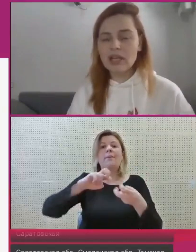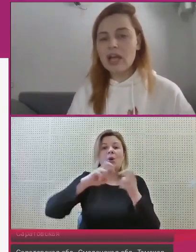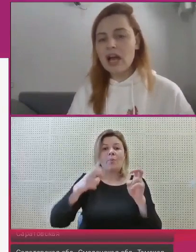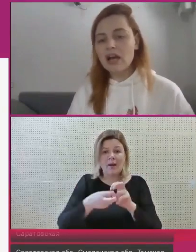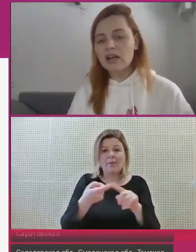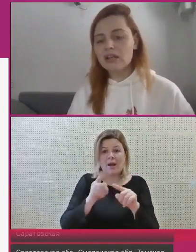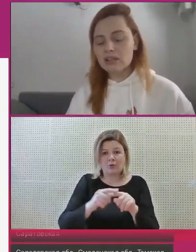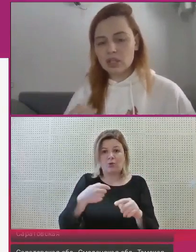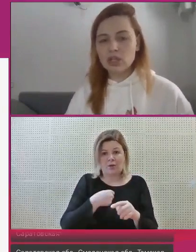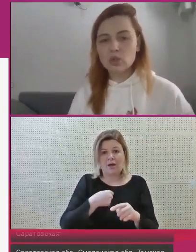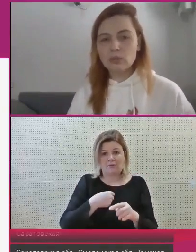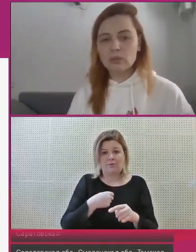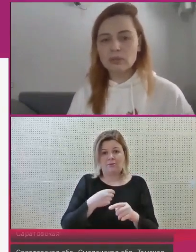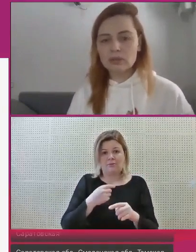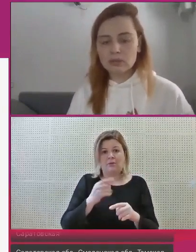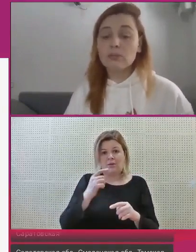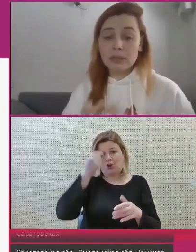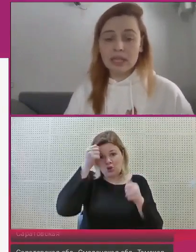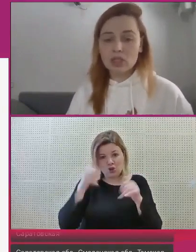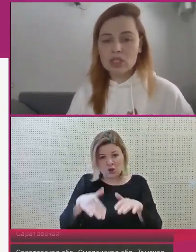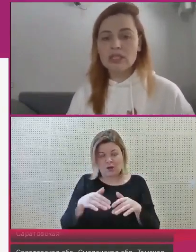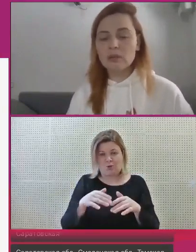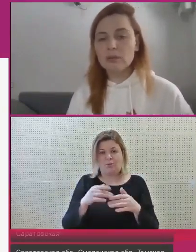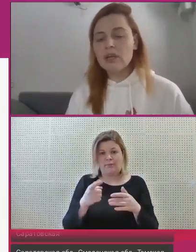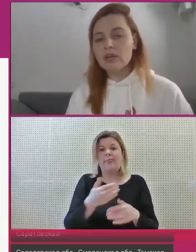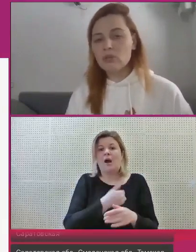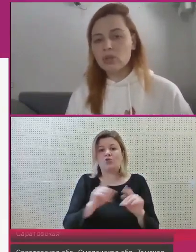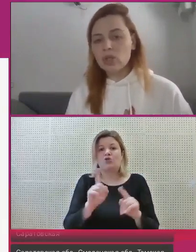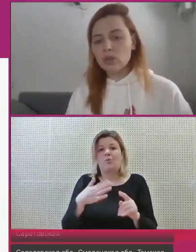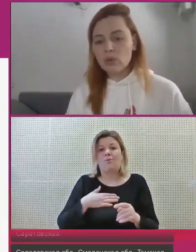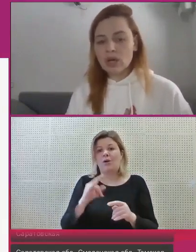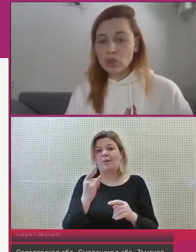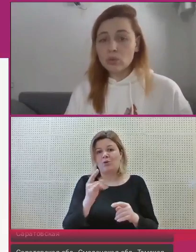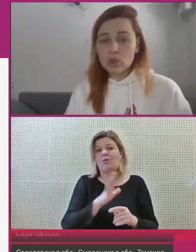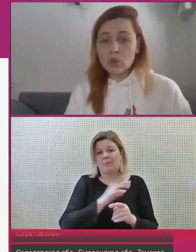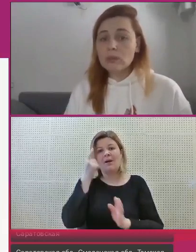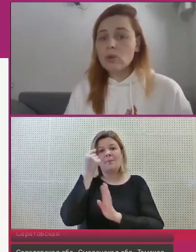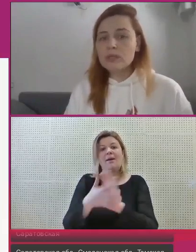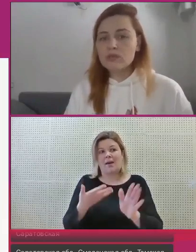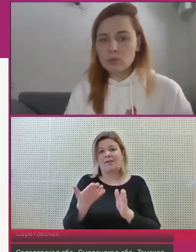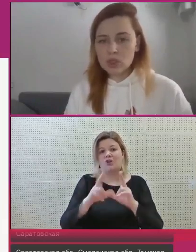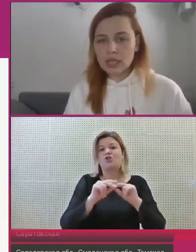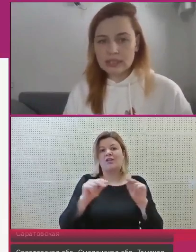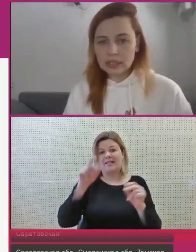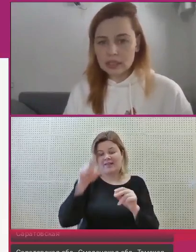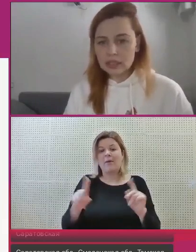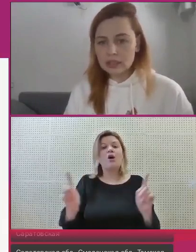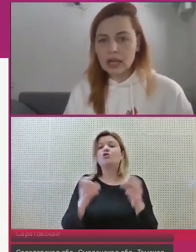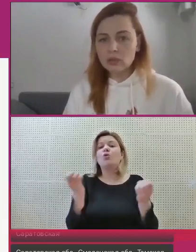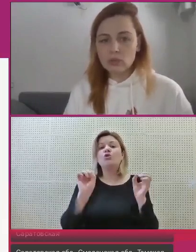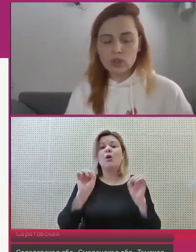ребенка, да, хочу, чтобы он был, ну, понятно, счастливым, вот, Но а что он еще этому обществу может дать